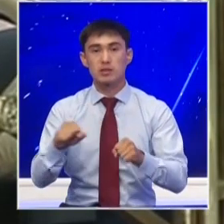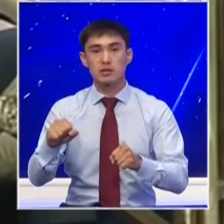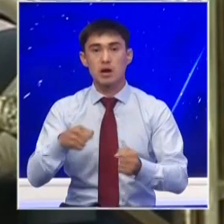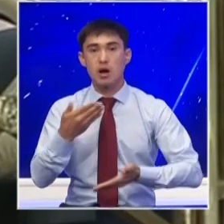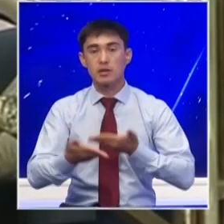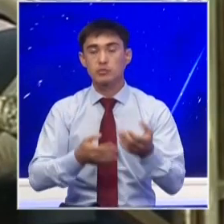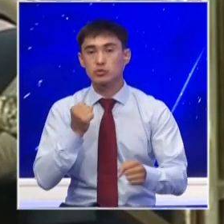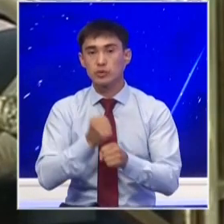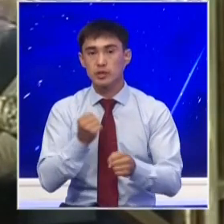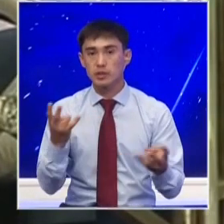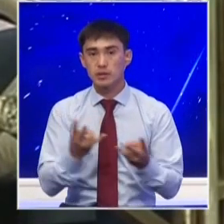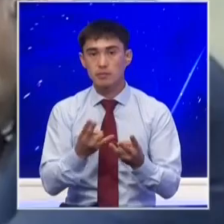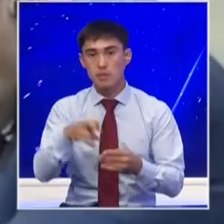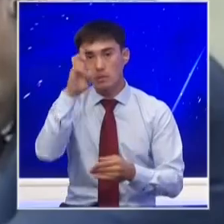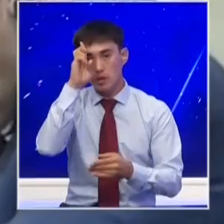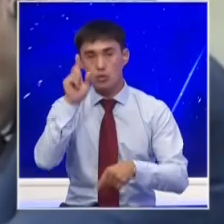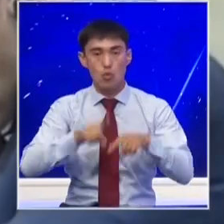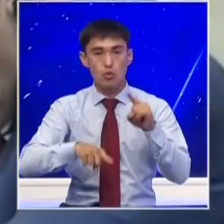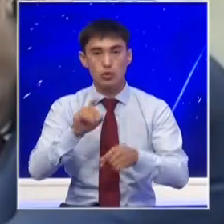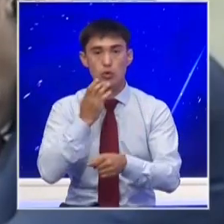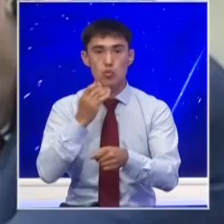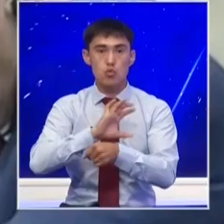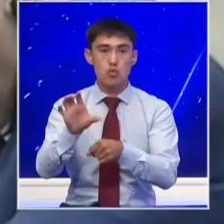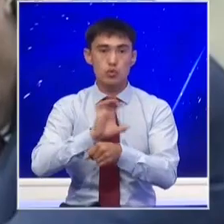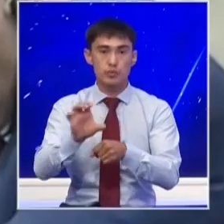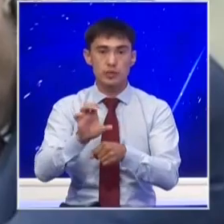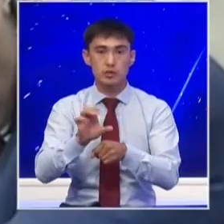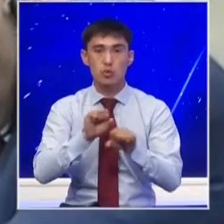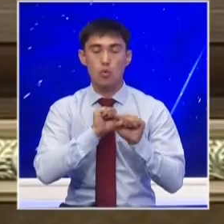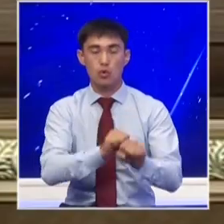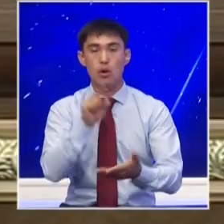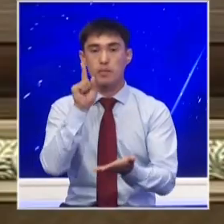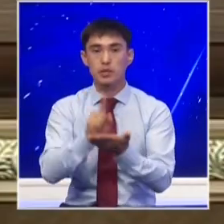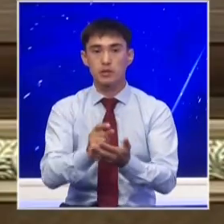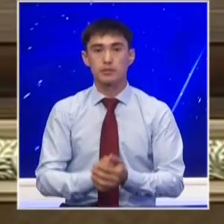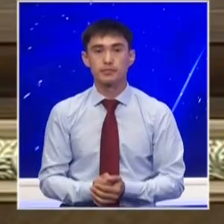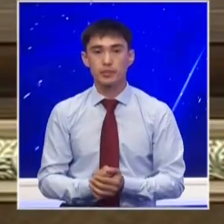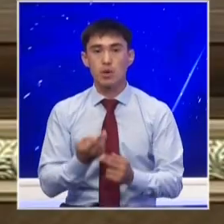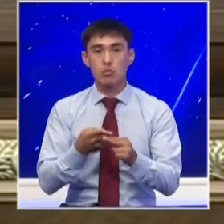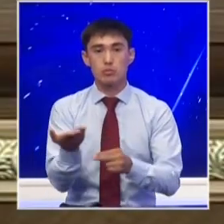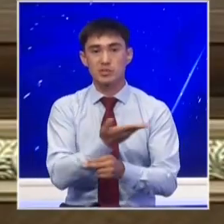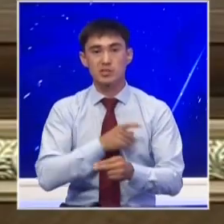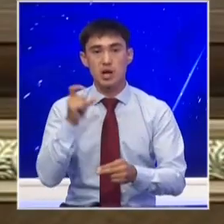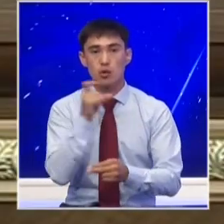жасауымыз керек. Мемлекет отандық өнім өндірушілерді қорғауға міндетті.